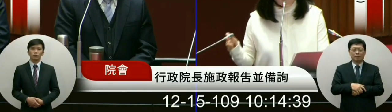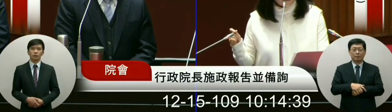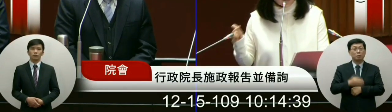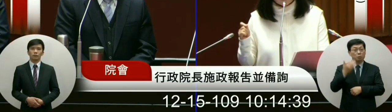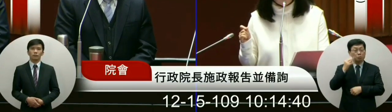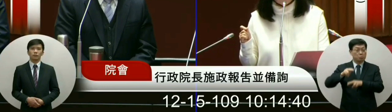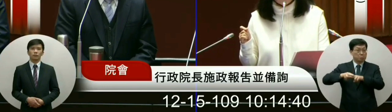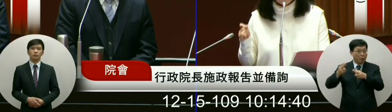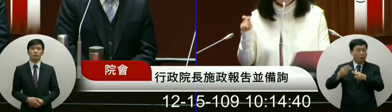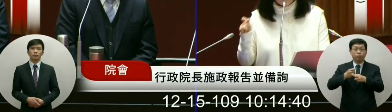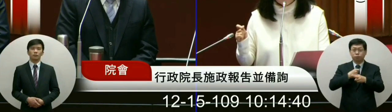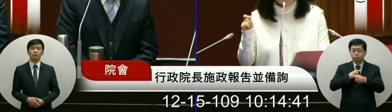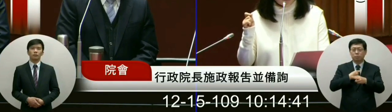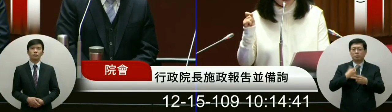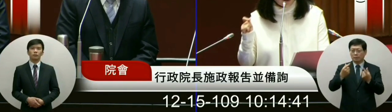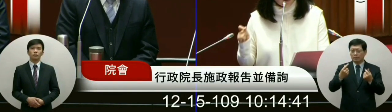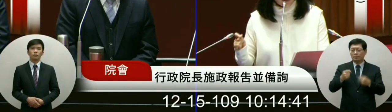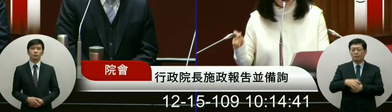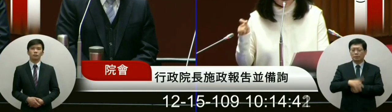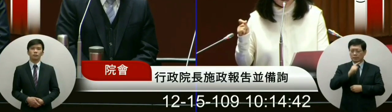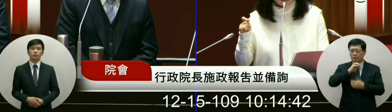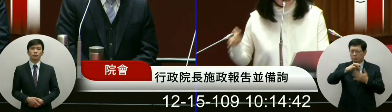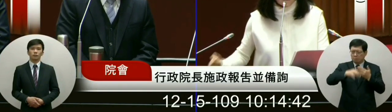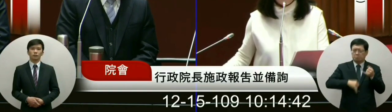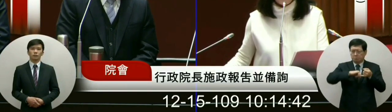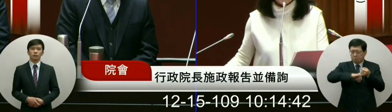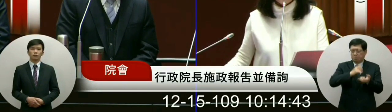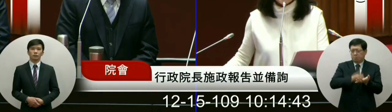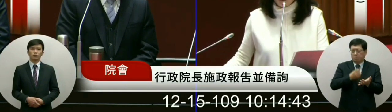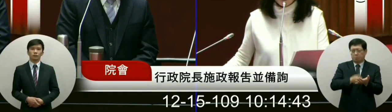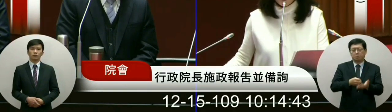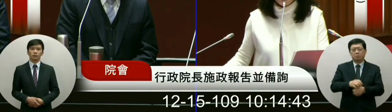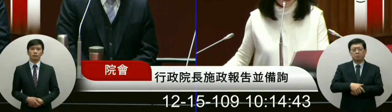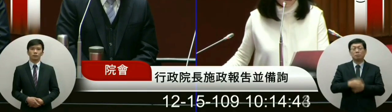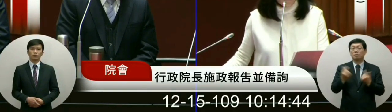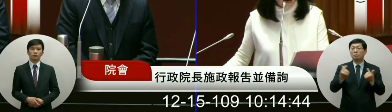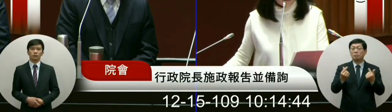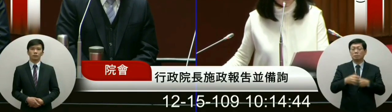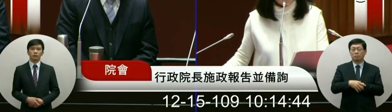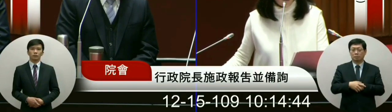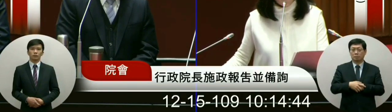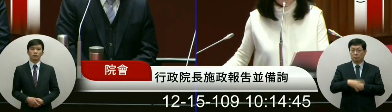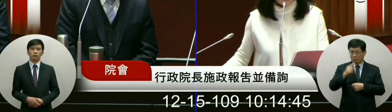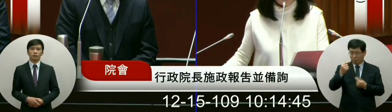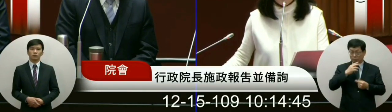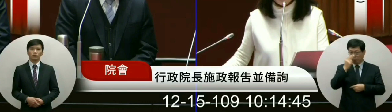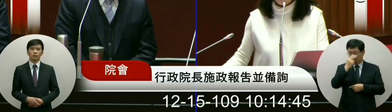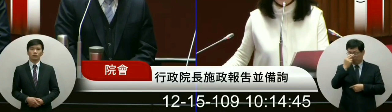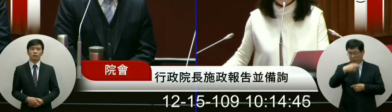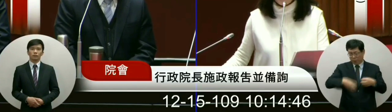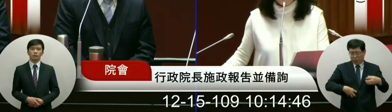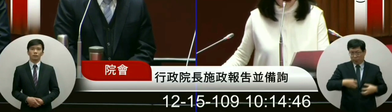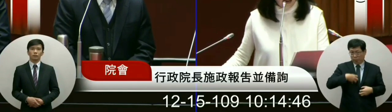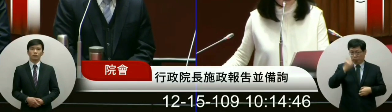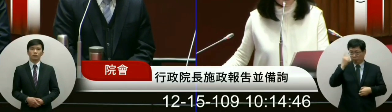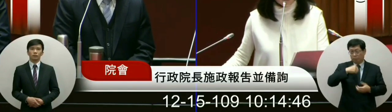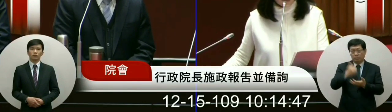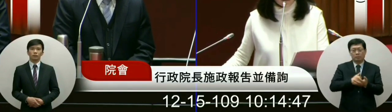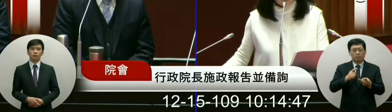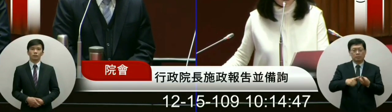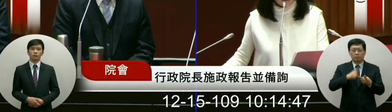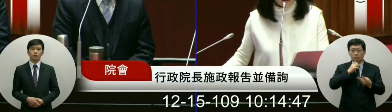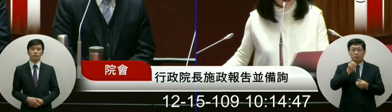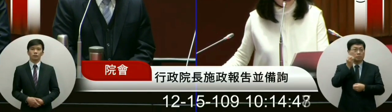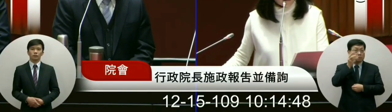便是开放进口了，也都是有条件的开放，比如排除高风险的部位，排